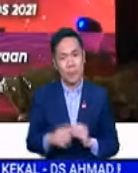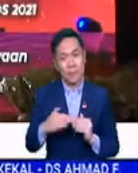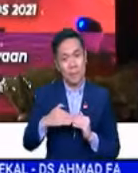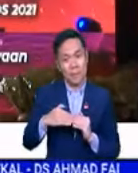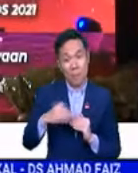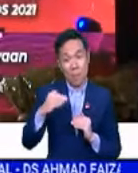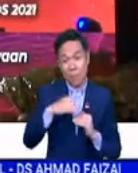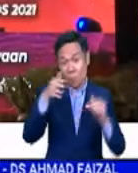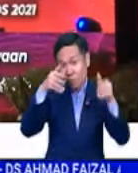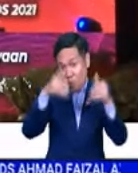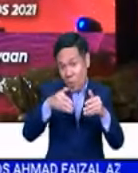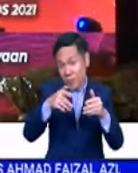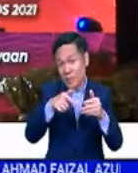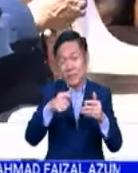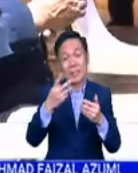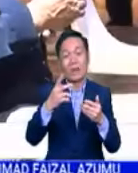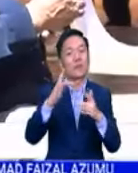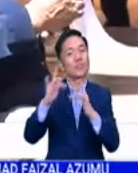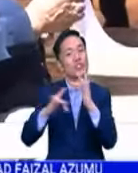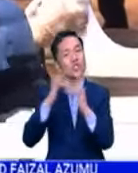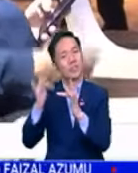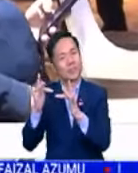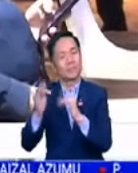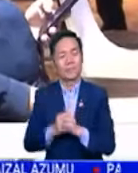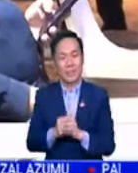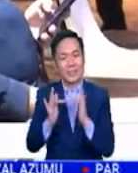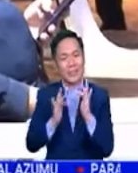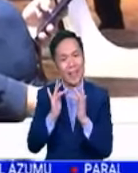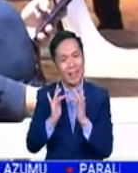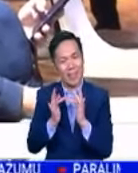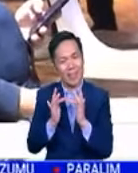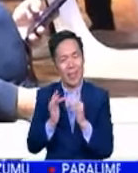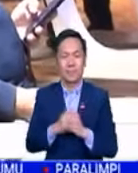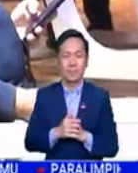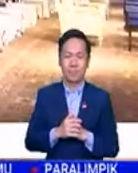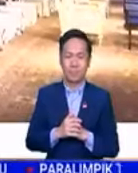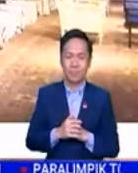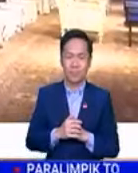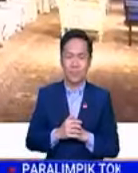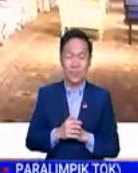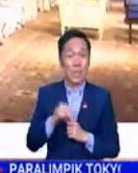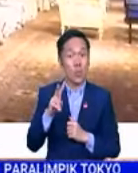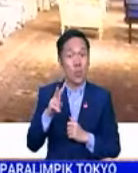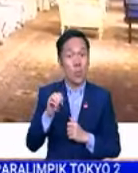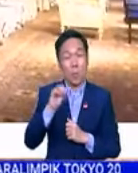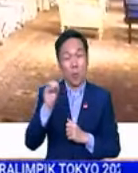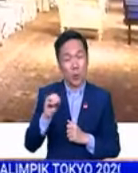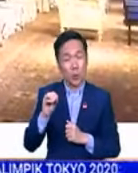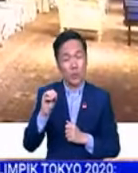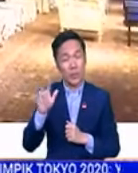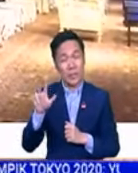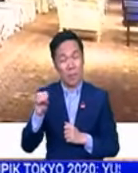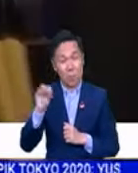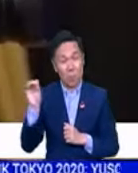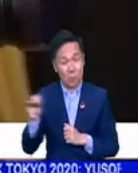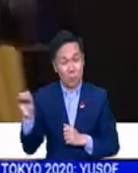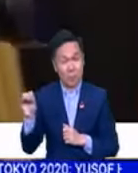lebih memfokus kepada konten digital, selain daripada sekitar 20-30%